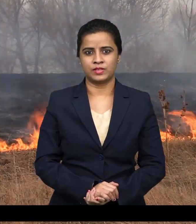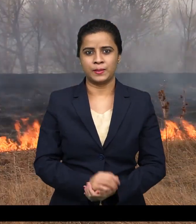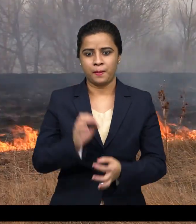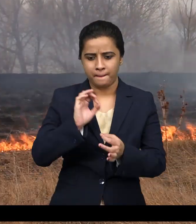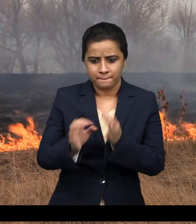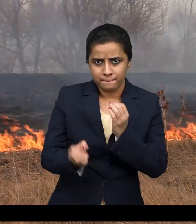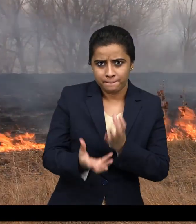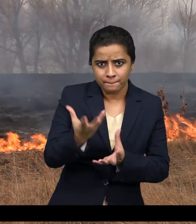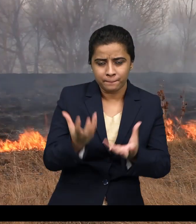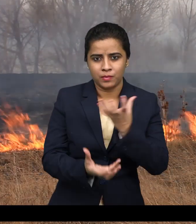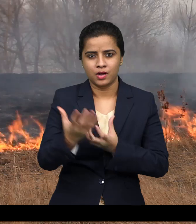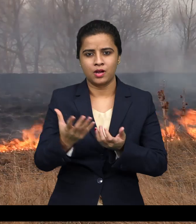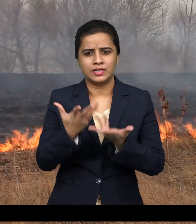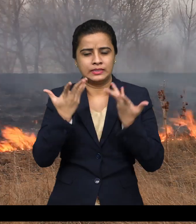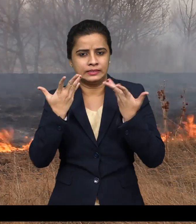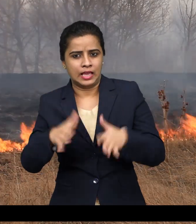भस्मीकरण,